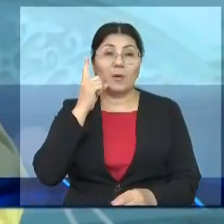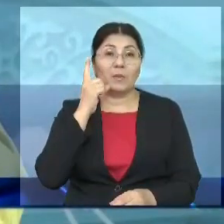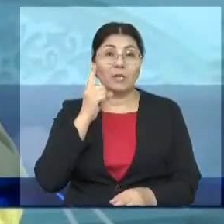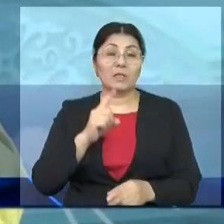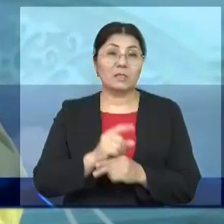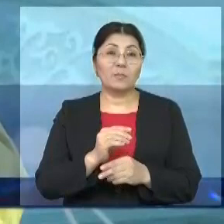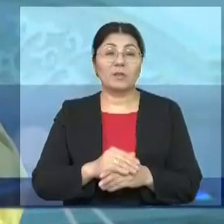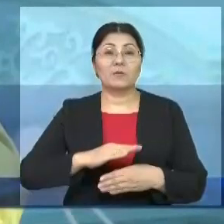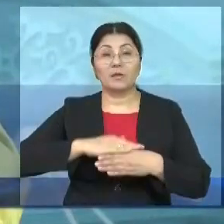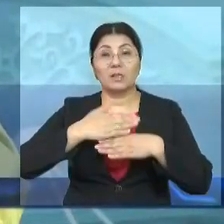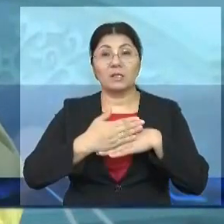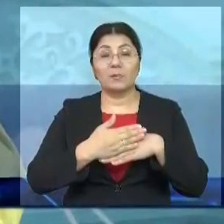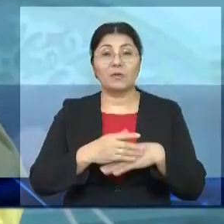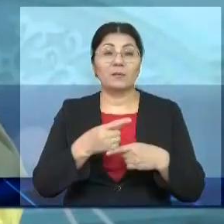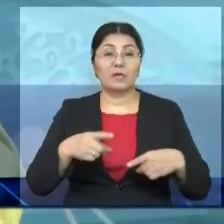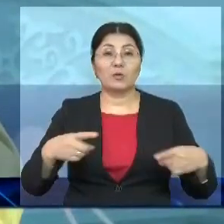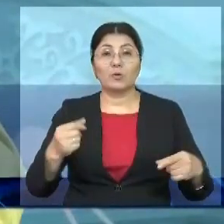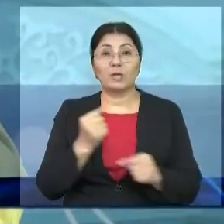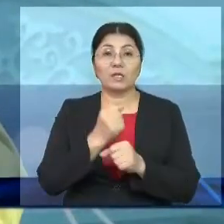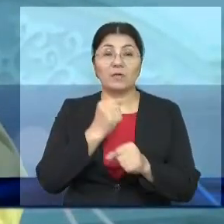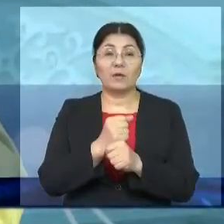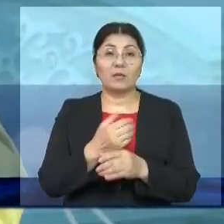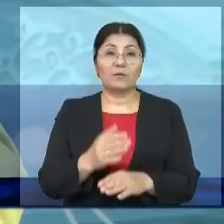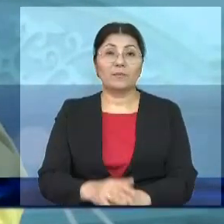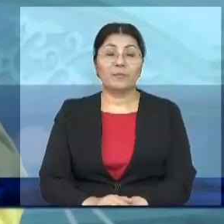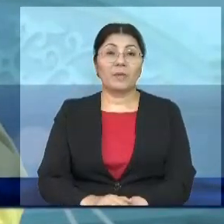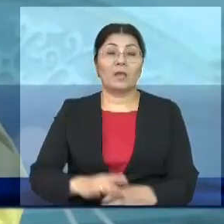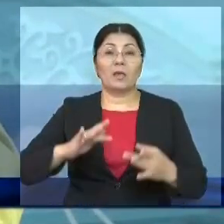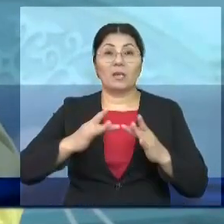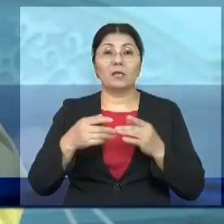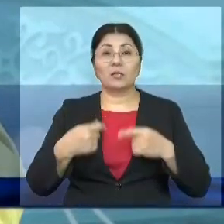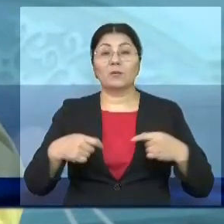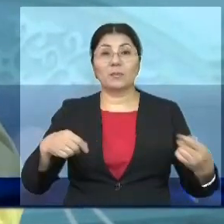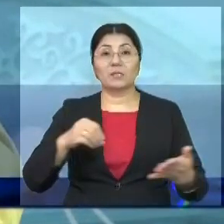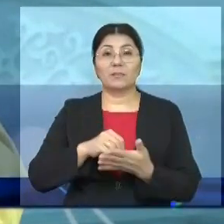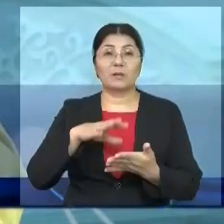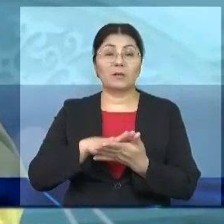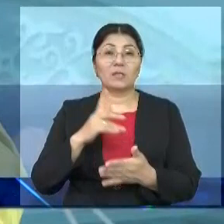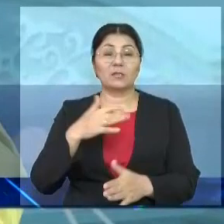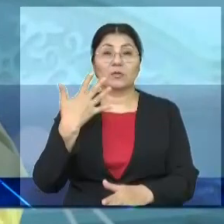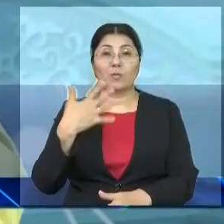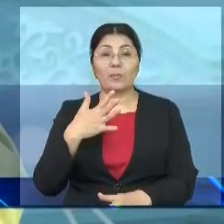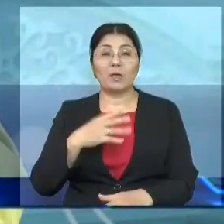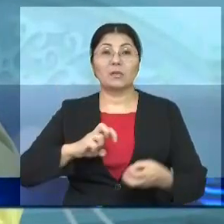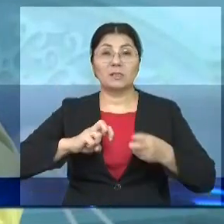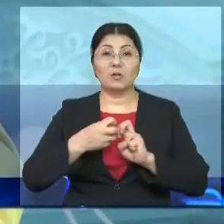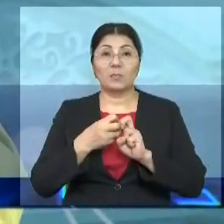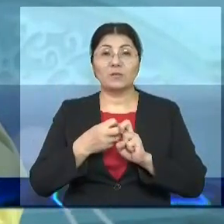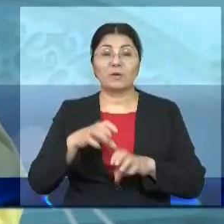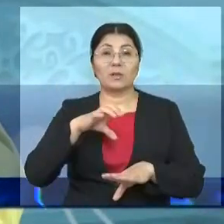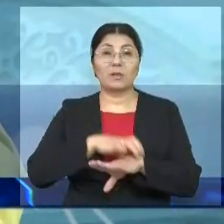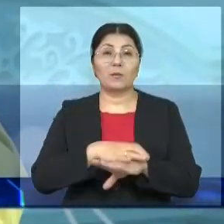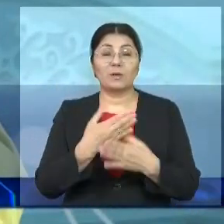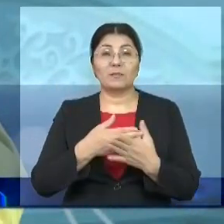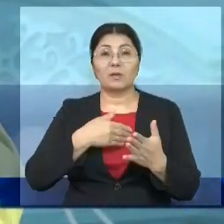телефонов, ноутбуков, золотых изделий и других товаров. В сфере электронной торговли зарегистрировано 105 нарушений по фактам